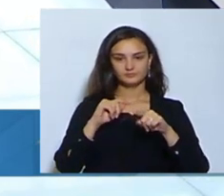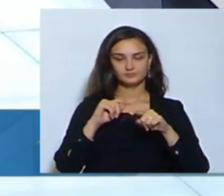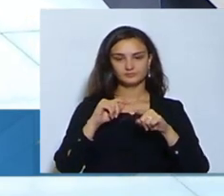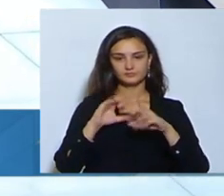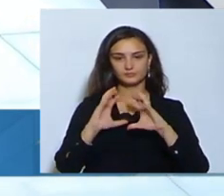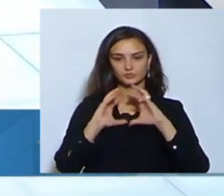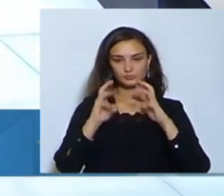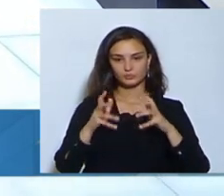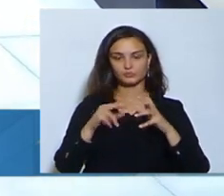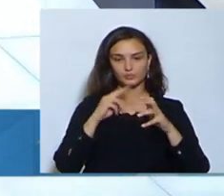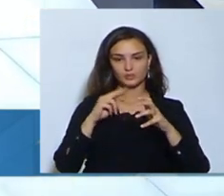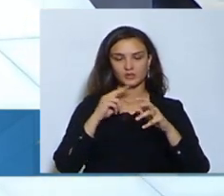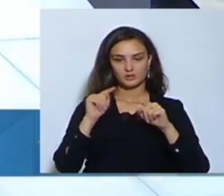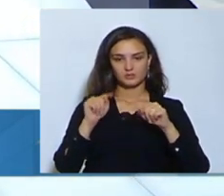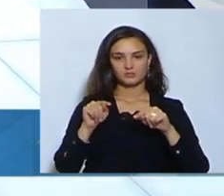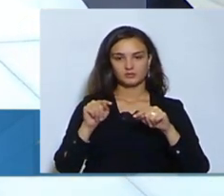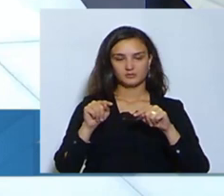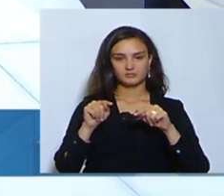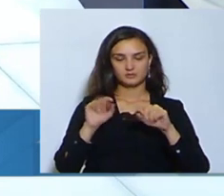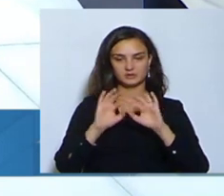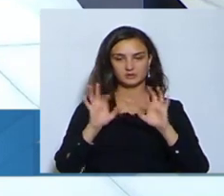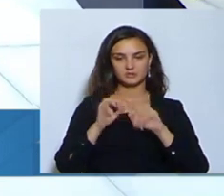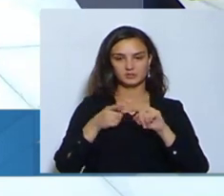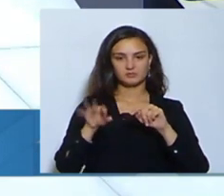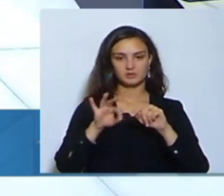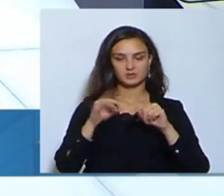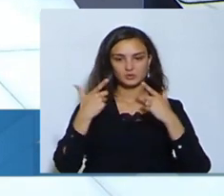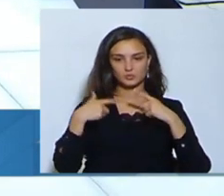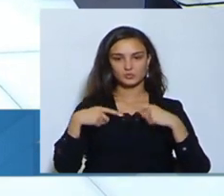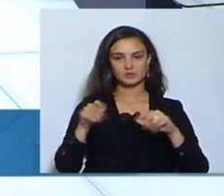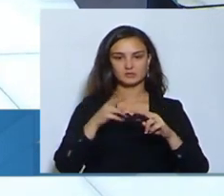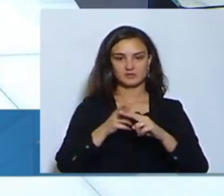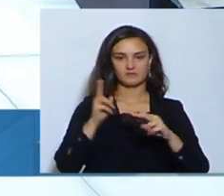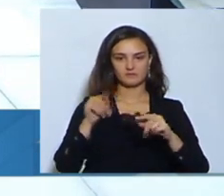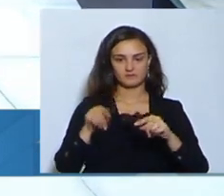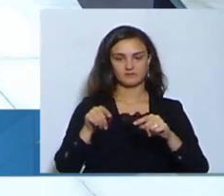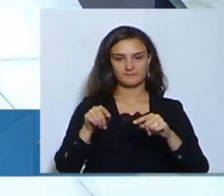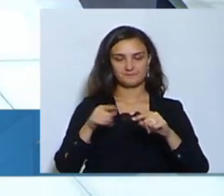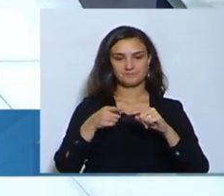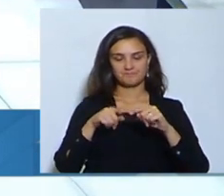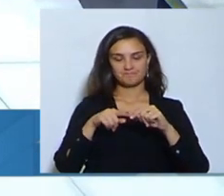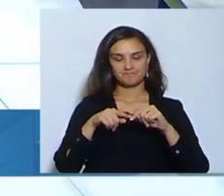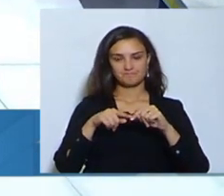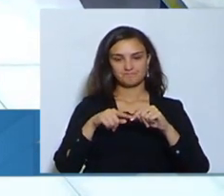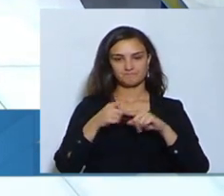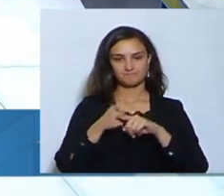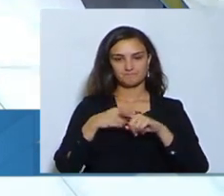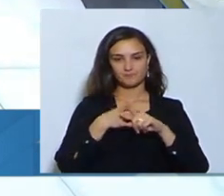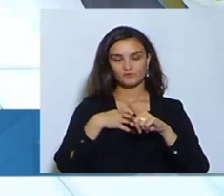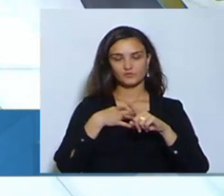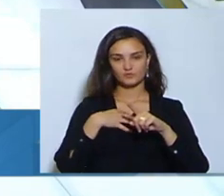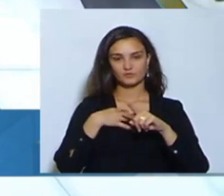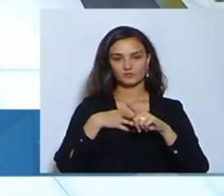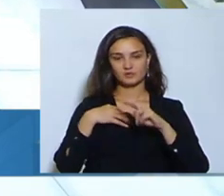მოკლედ სოფლიომ ყურადღება გაამახვილა სუიციდის პრევენციაზე. იმიტომ რომ ძალიან მნიშვნელოვანია,